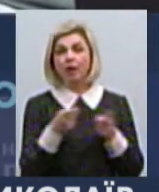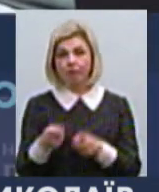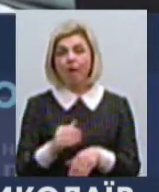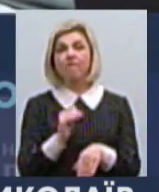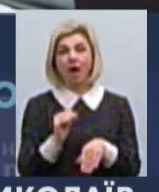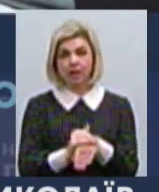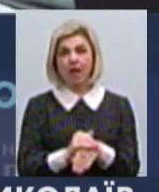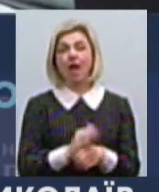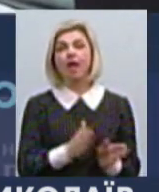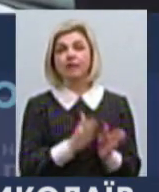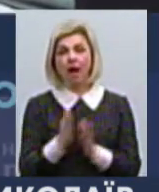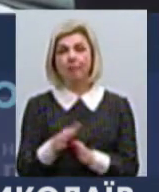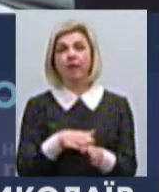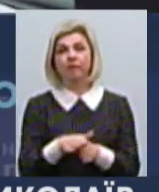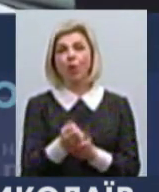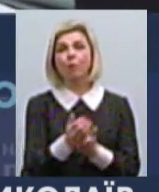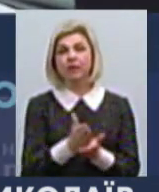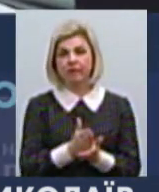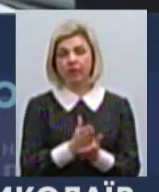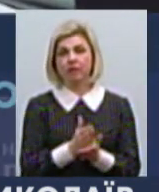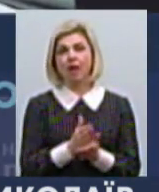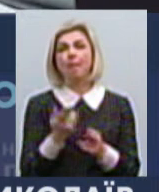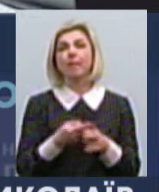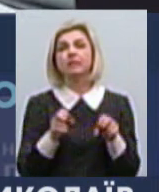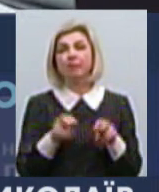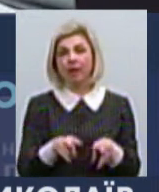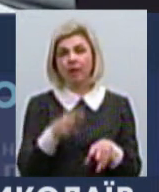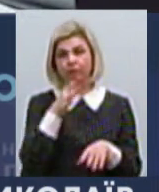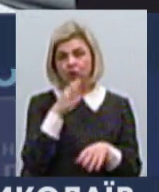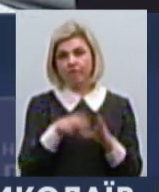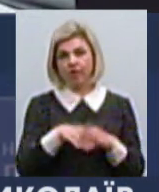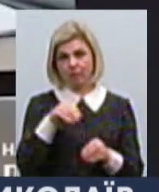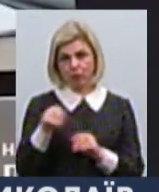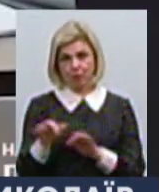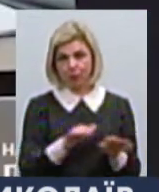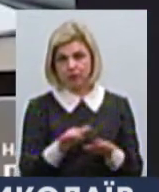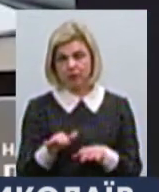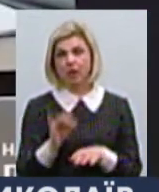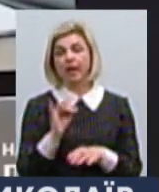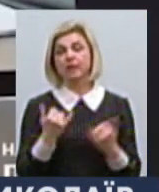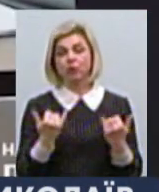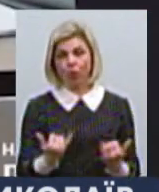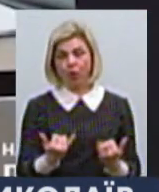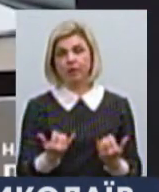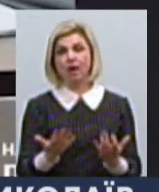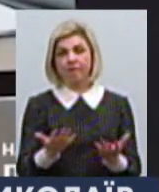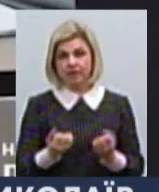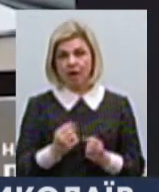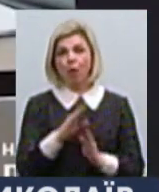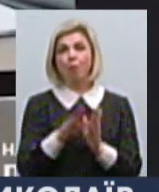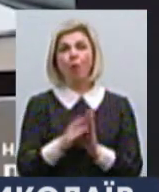етап реалізації забезпечення публічної безпеки під час виборчого процесу. І від сьогодні ми взяли під